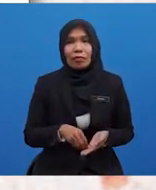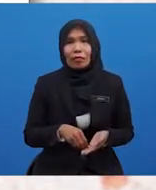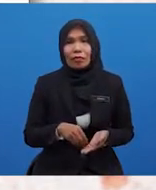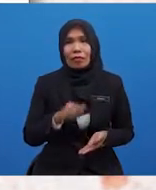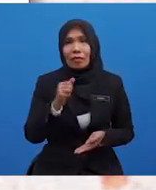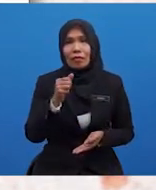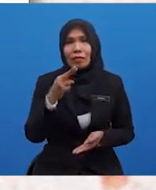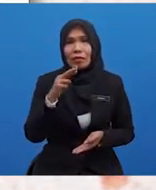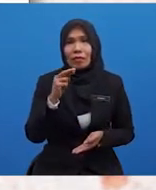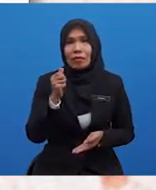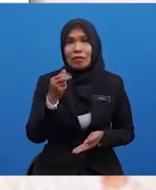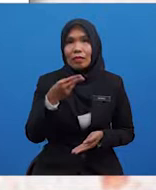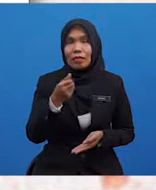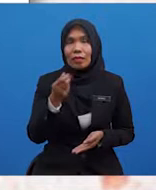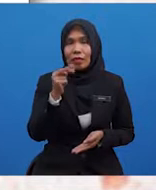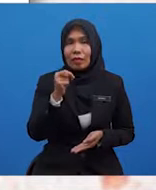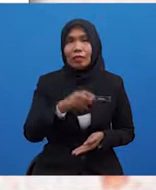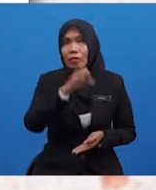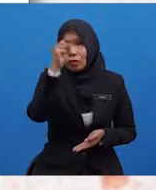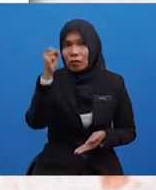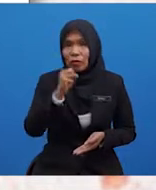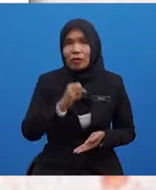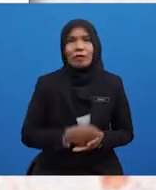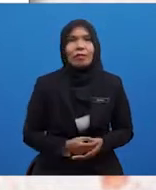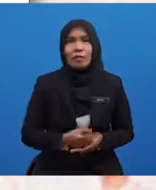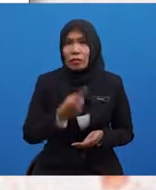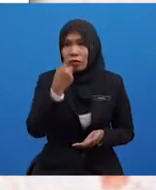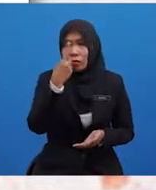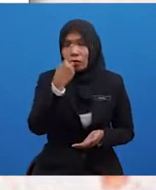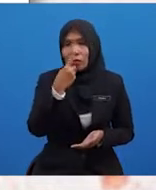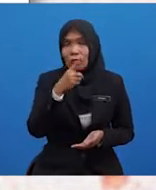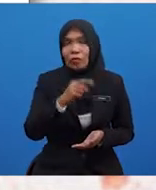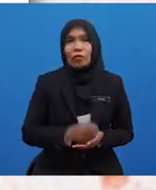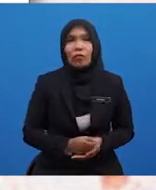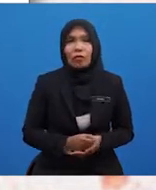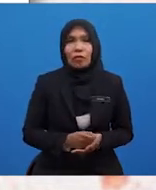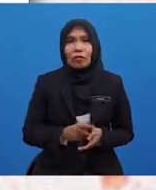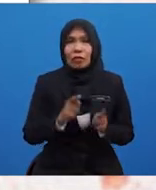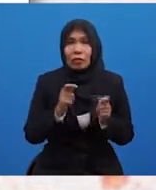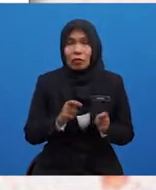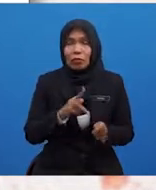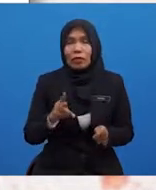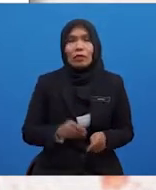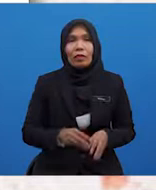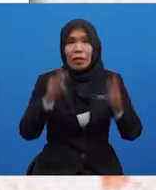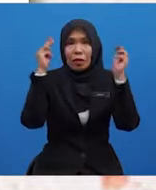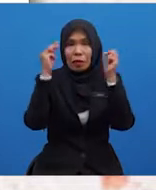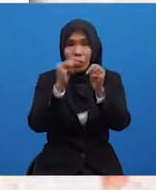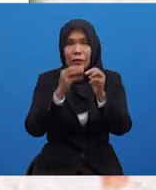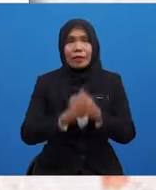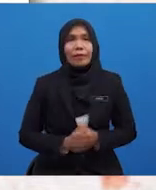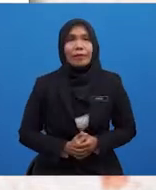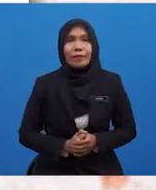untuk menentukan apakah maklumat yang diperlukan daripada gambar rajah